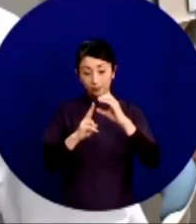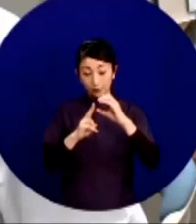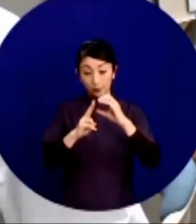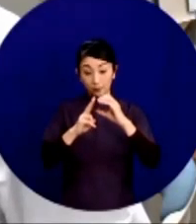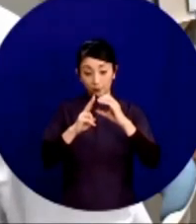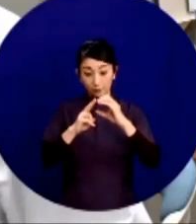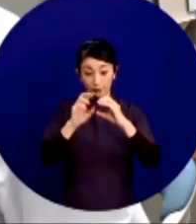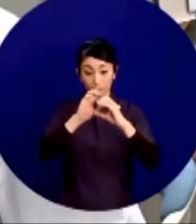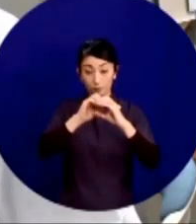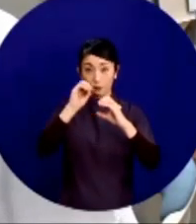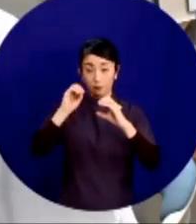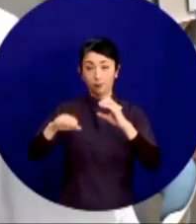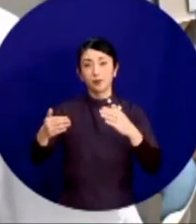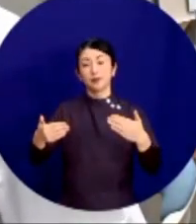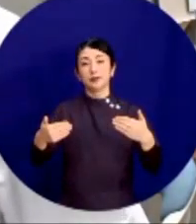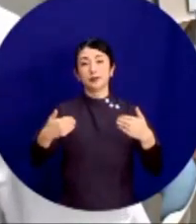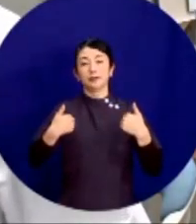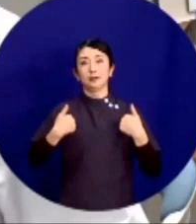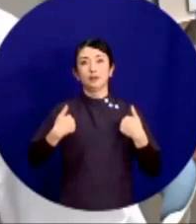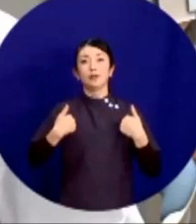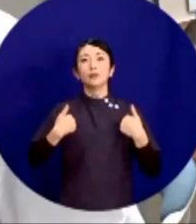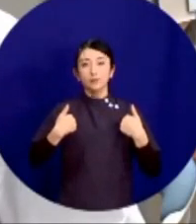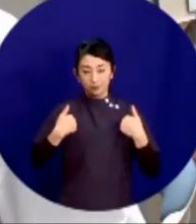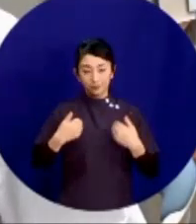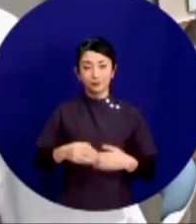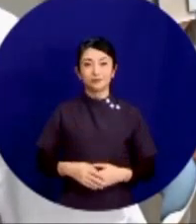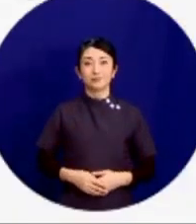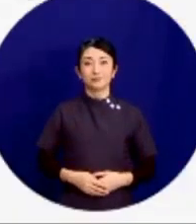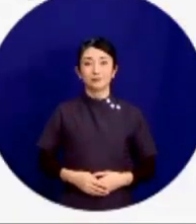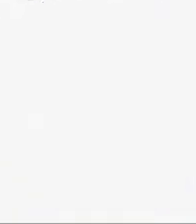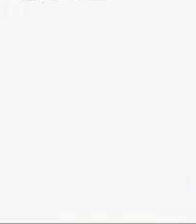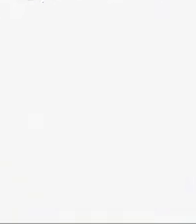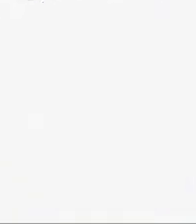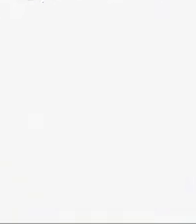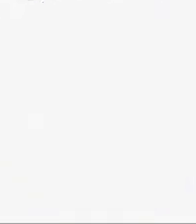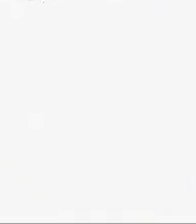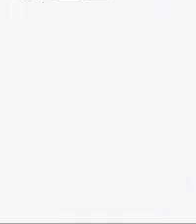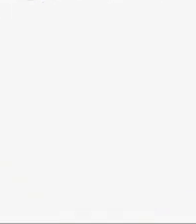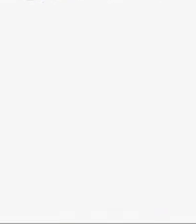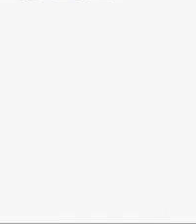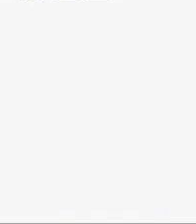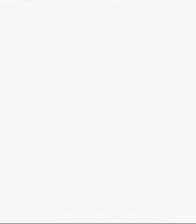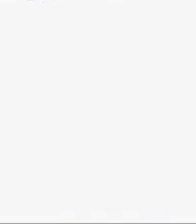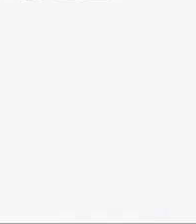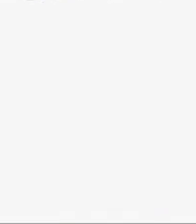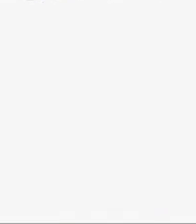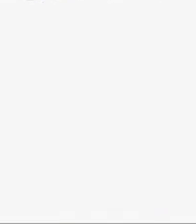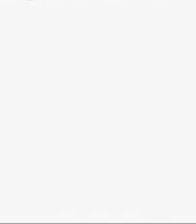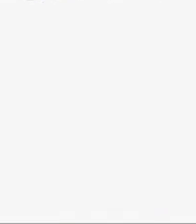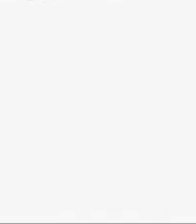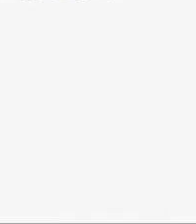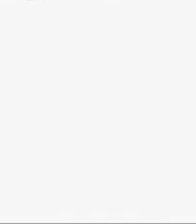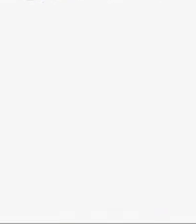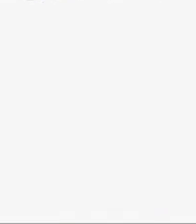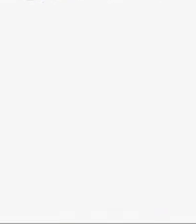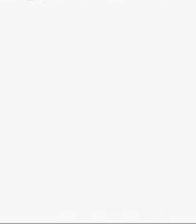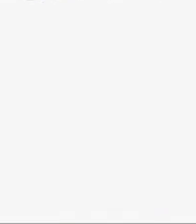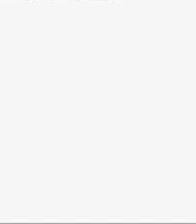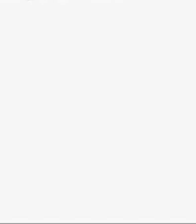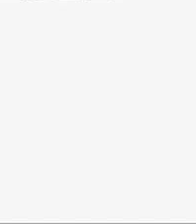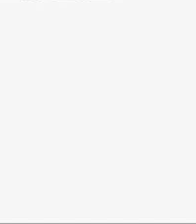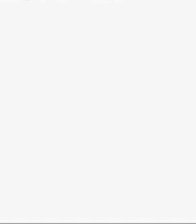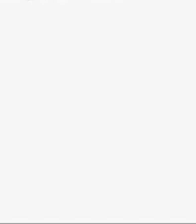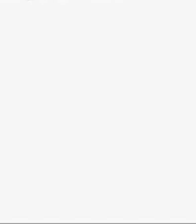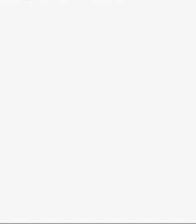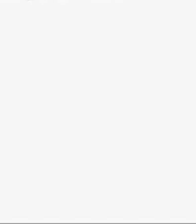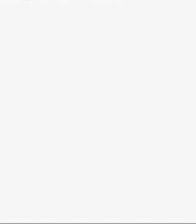して治療しなきゃいけないというジレンマがございます。手術、放射線治療、化学療法、その他の治療